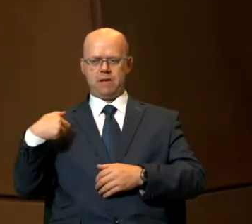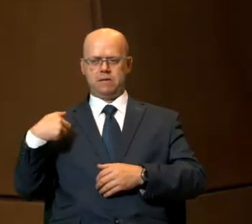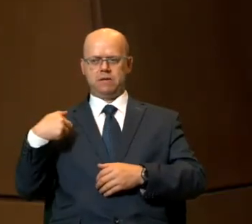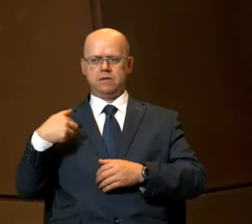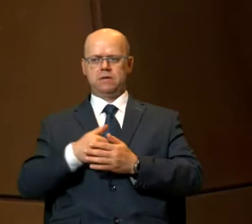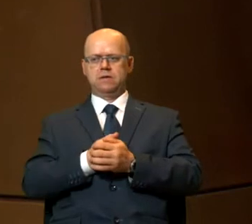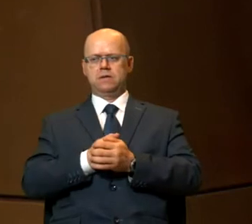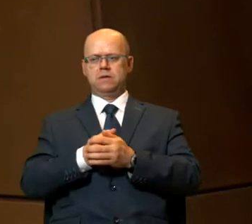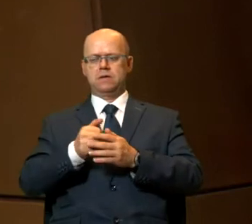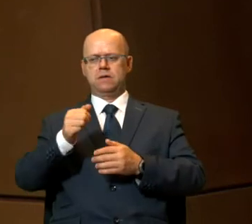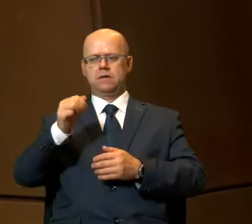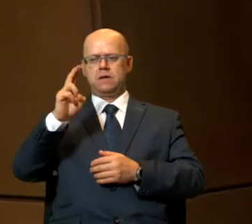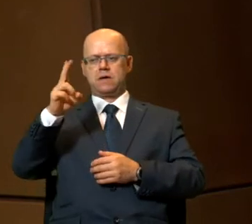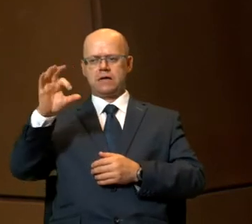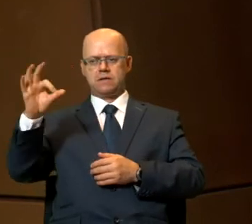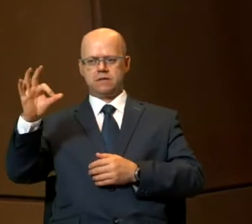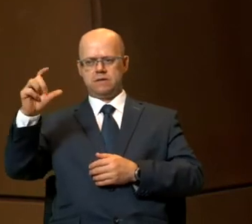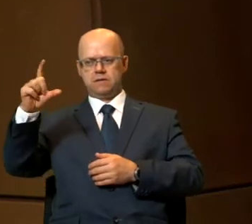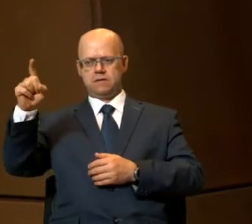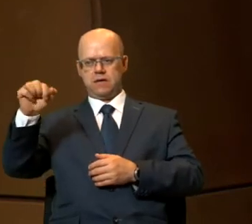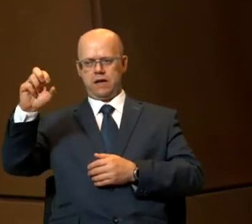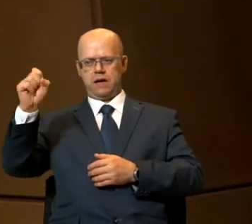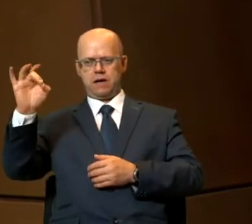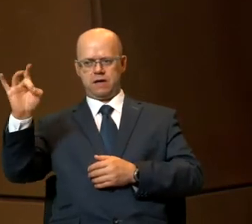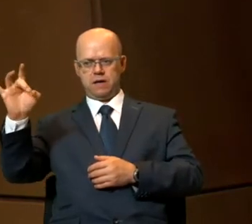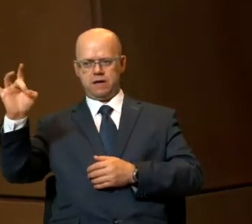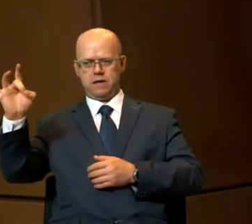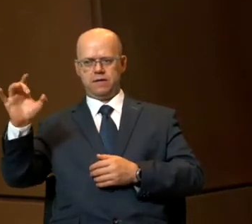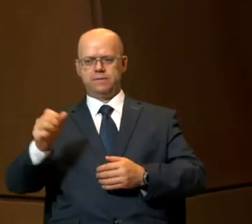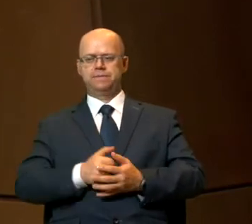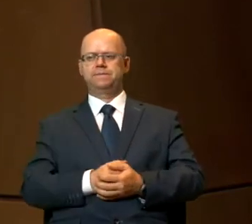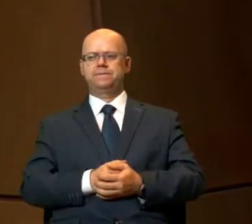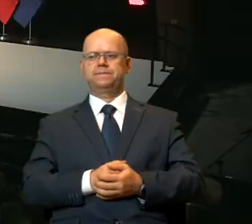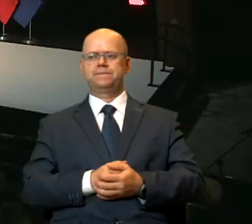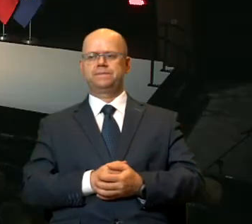Carsten Zieling. Bardzo serdecznie witamy.